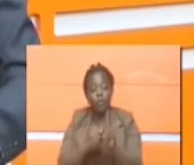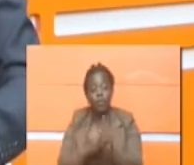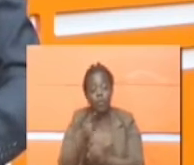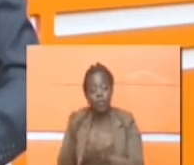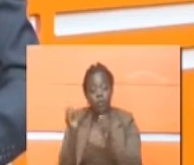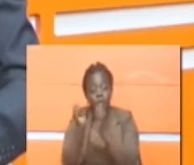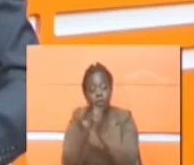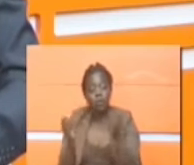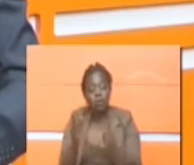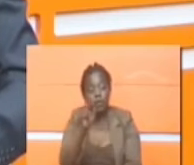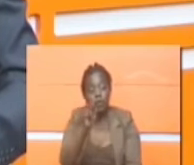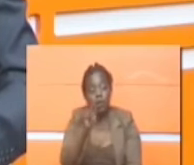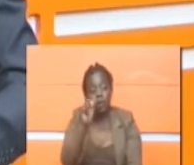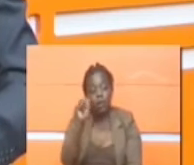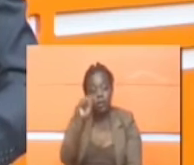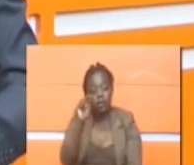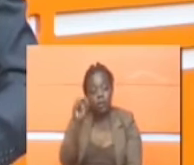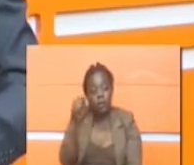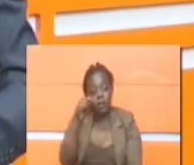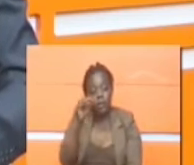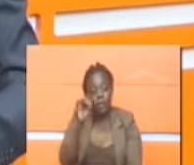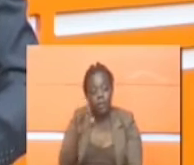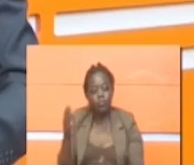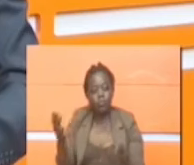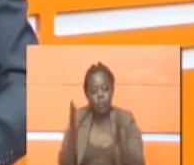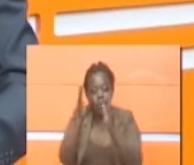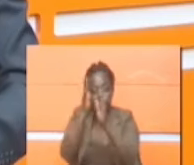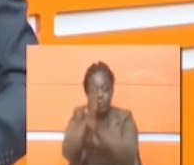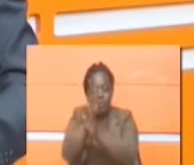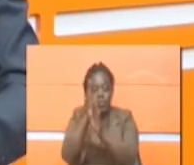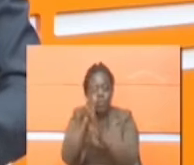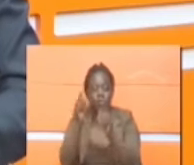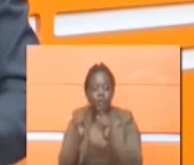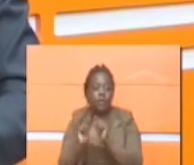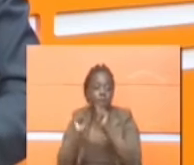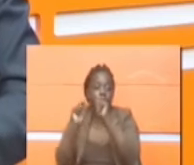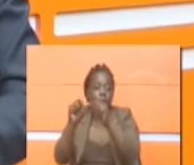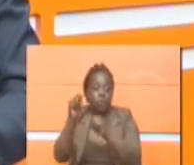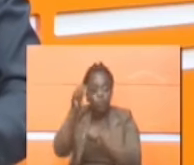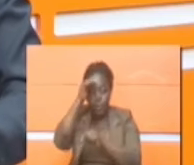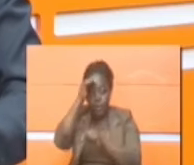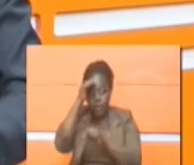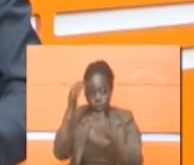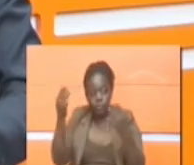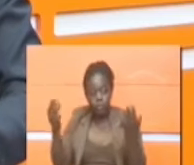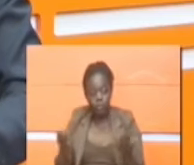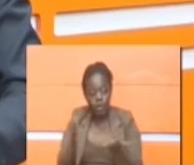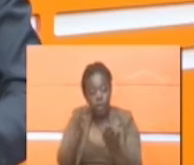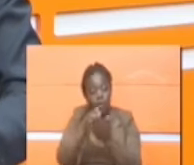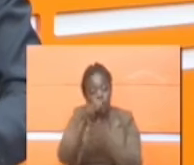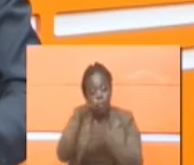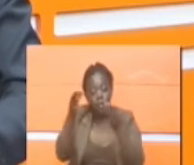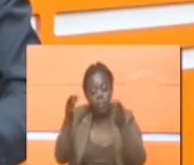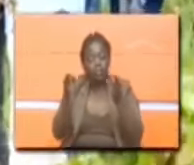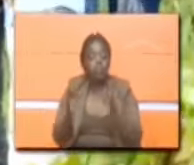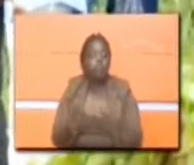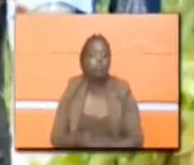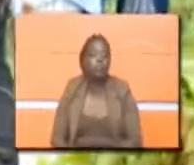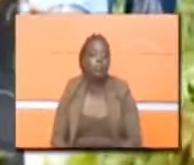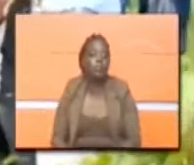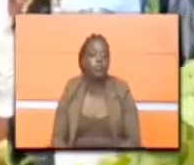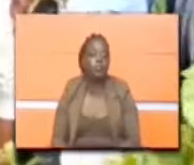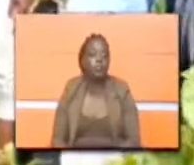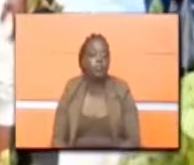Bano babakwatidde kasangati gye babadde beekukumye era batute poliisi gye bateeka ebise.